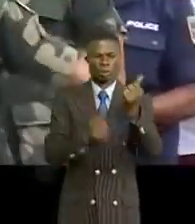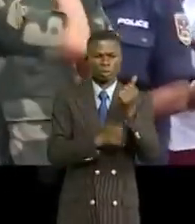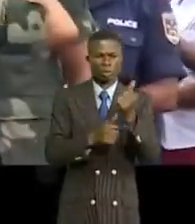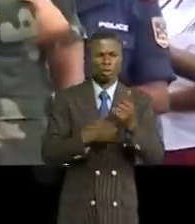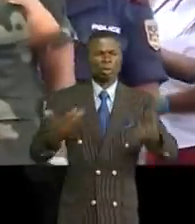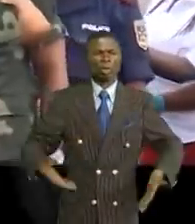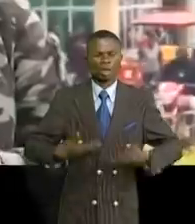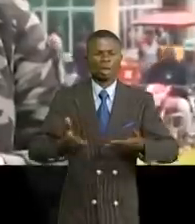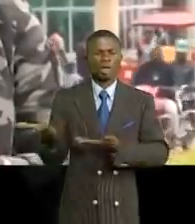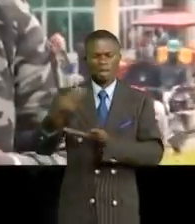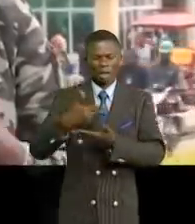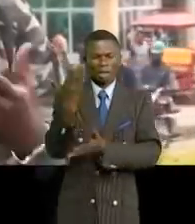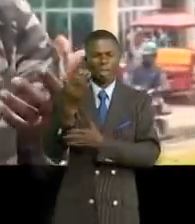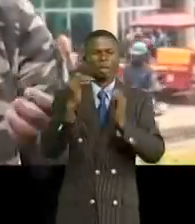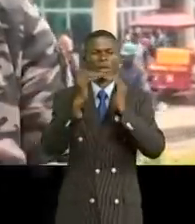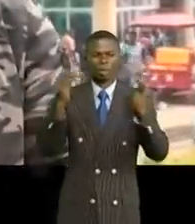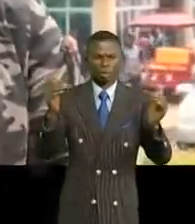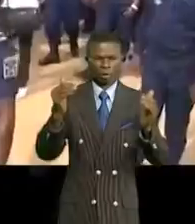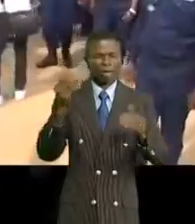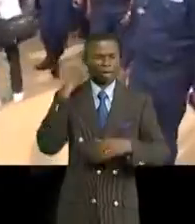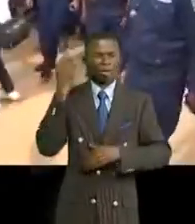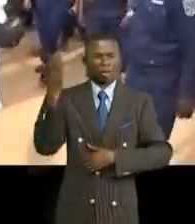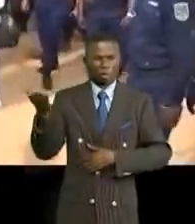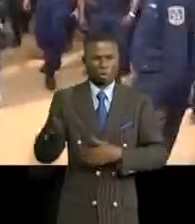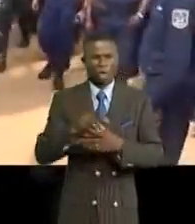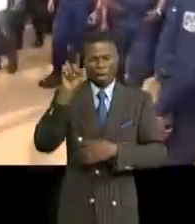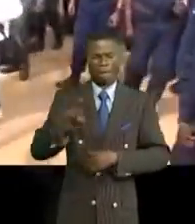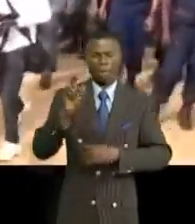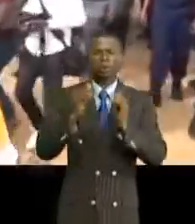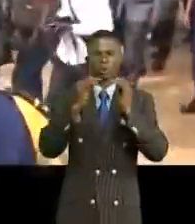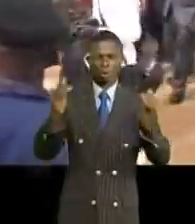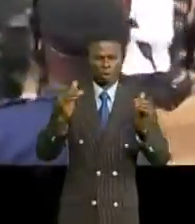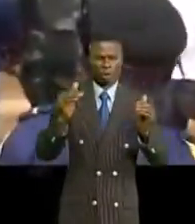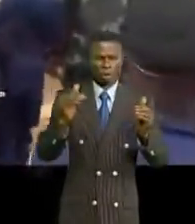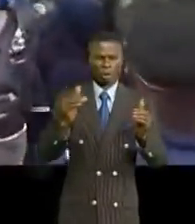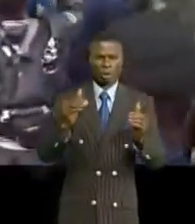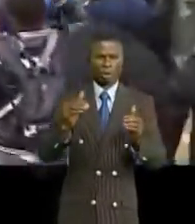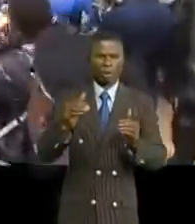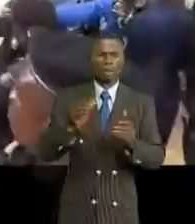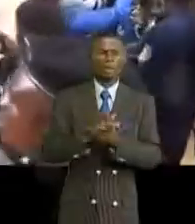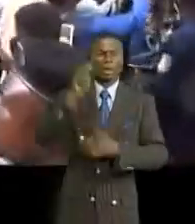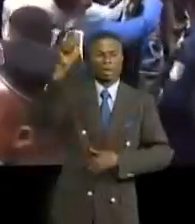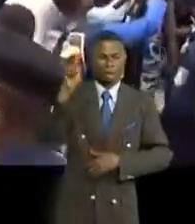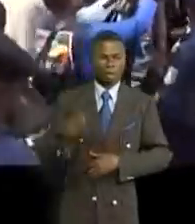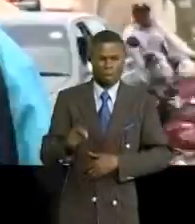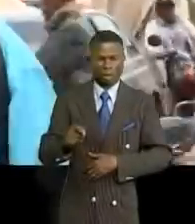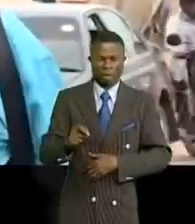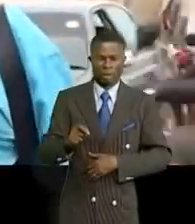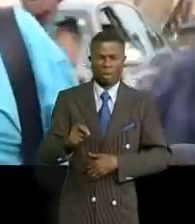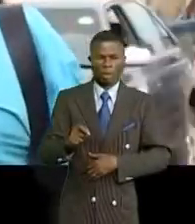par les retours et de la paix vous allez les entendre comme ils peuvent et un type comme ils peuvent s'ils peuvent